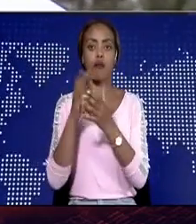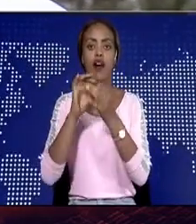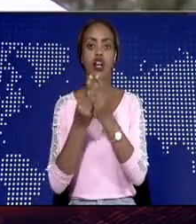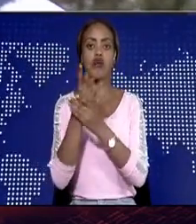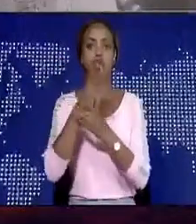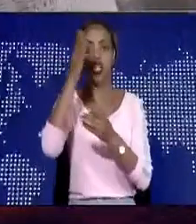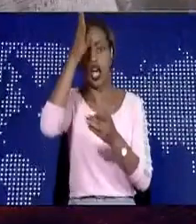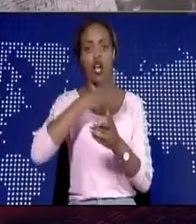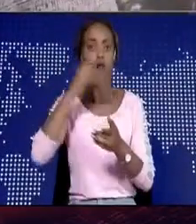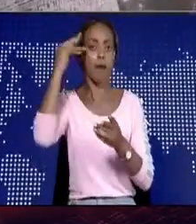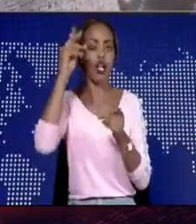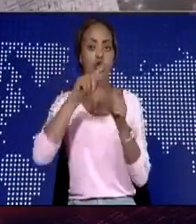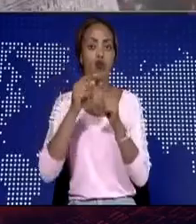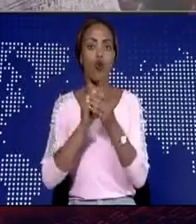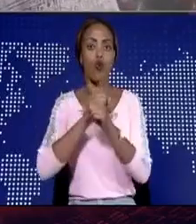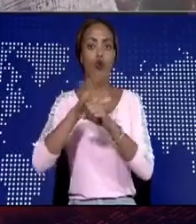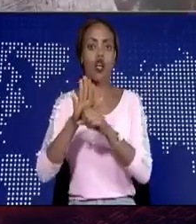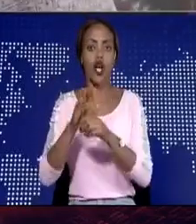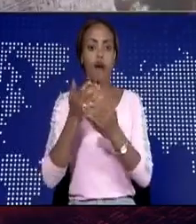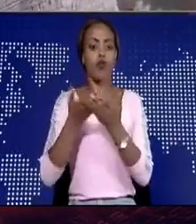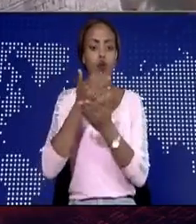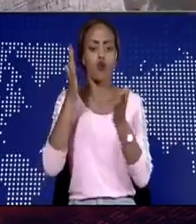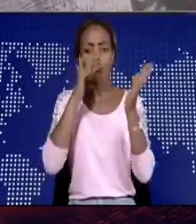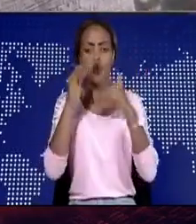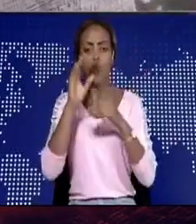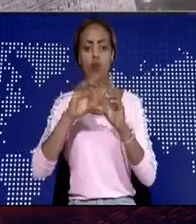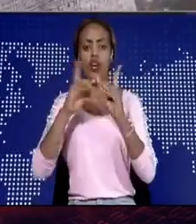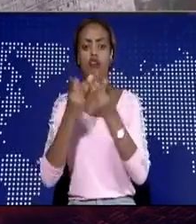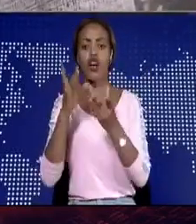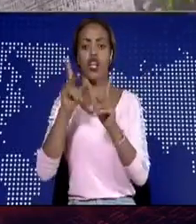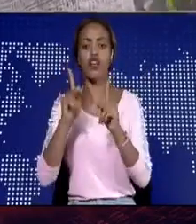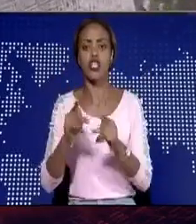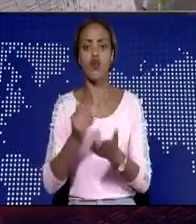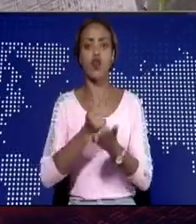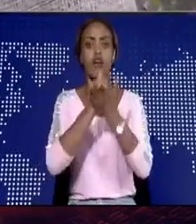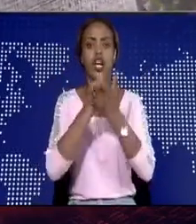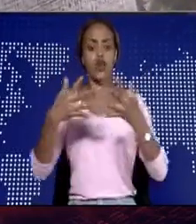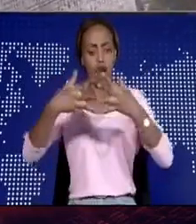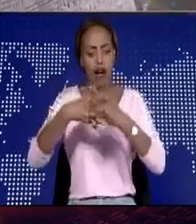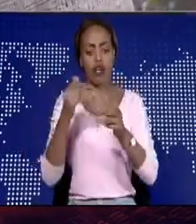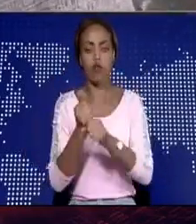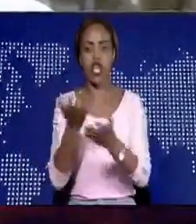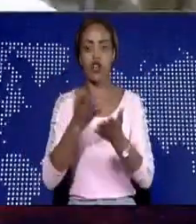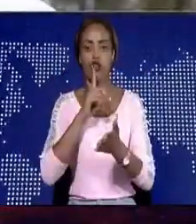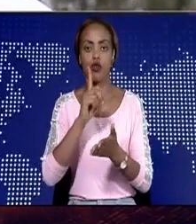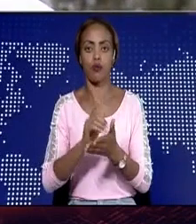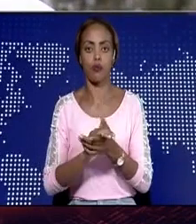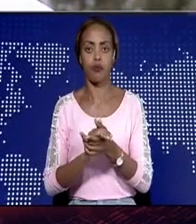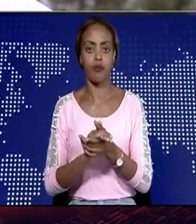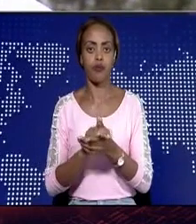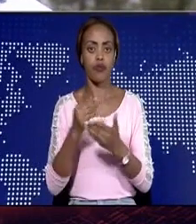مل السلمون كورونا نمكل خال بيكون من سس أقوم كفال حبرة السبن محجز بحبر مسرح يد اليوم. إيه